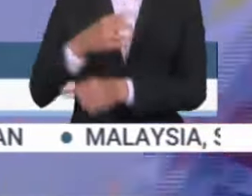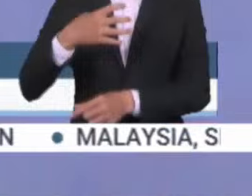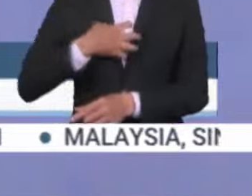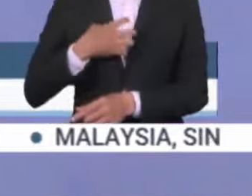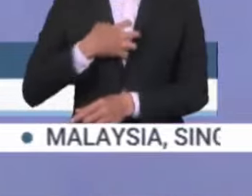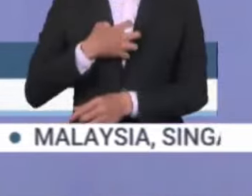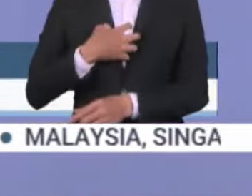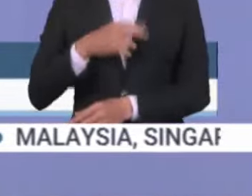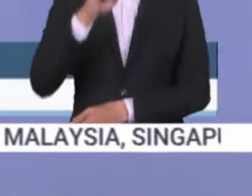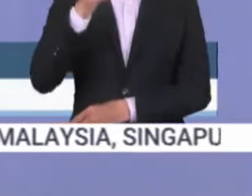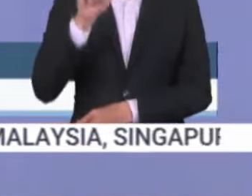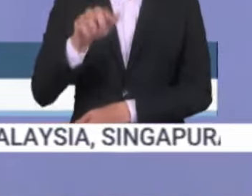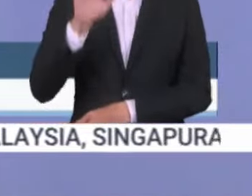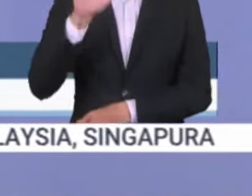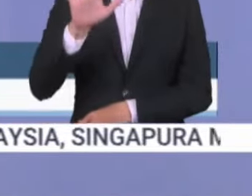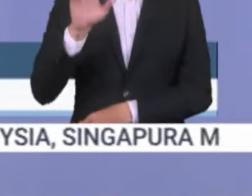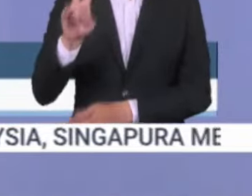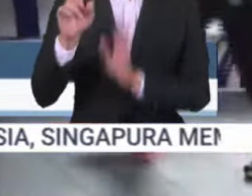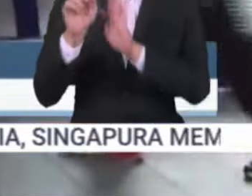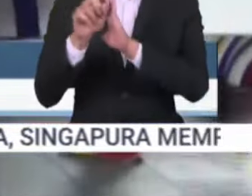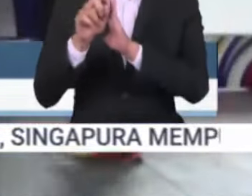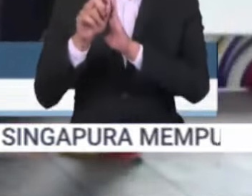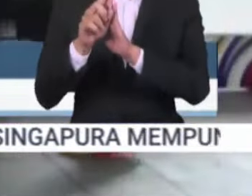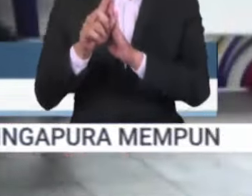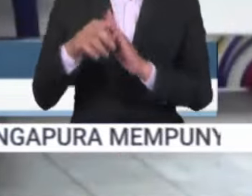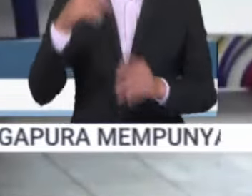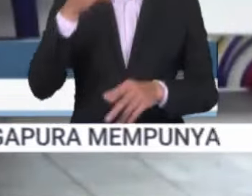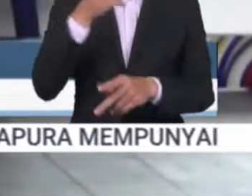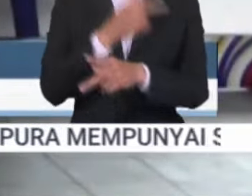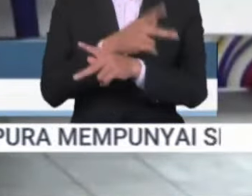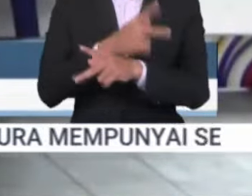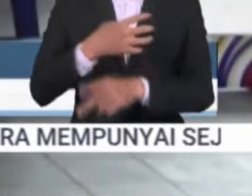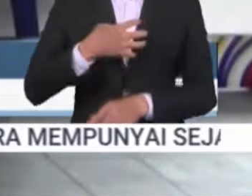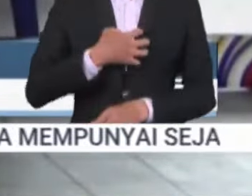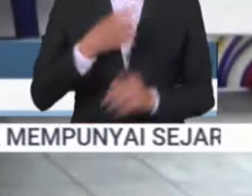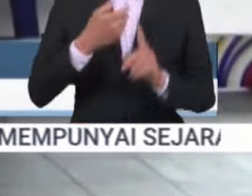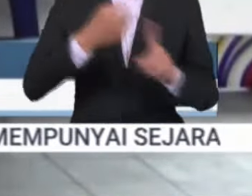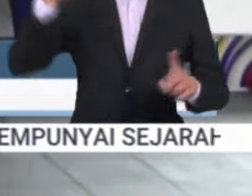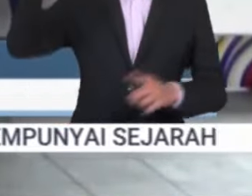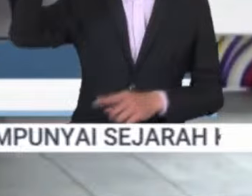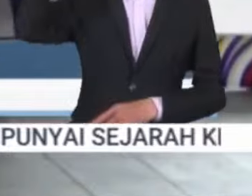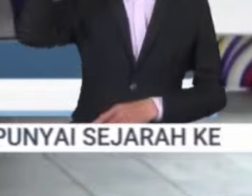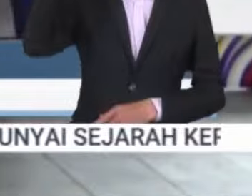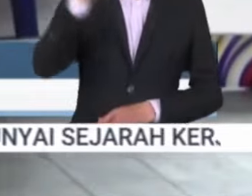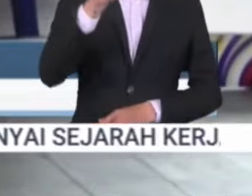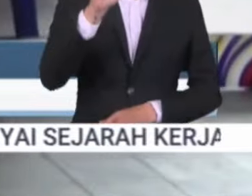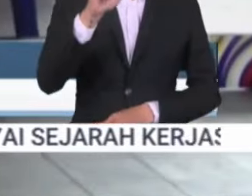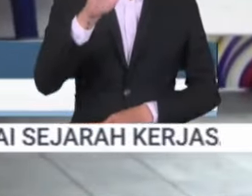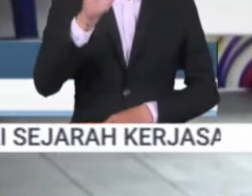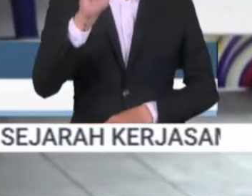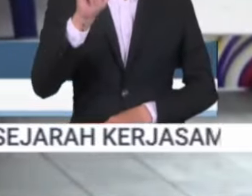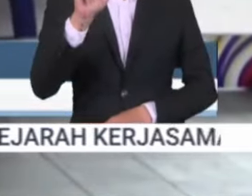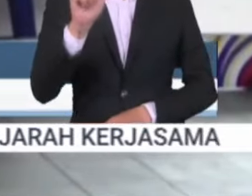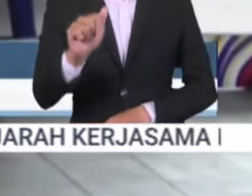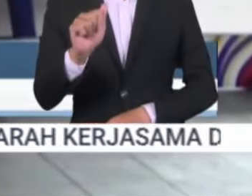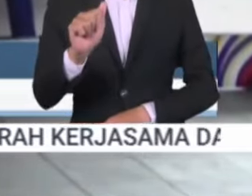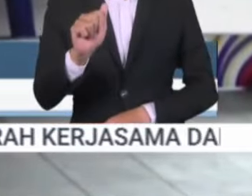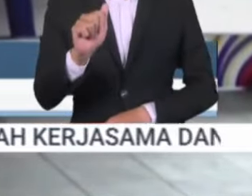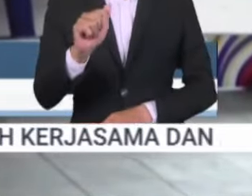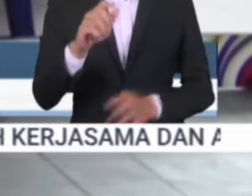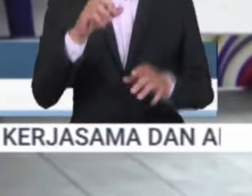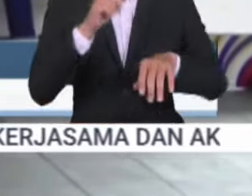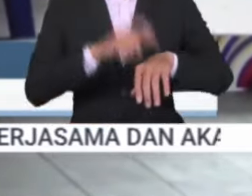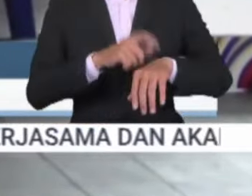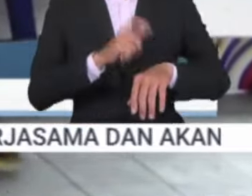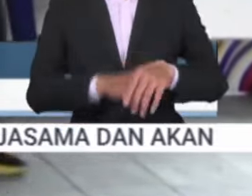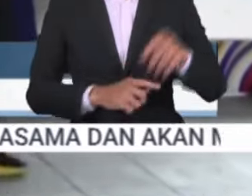dicatat 2 minit 52 saat. Pingat perak milik atlet Selangor Wan Marina Su Yen Wan Othman dengan